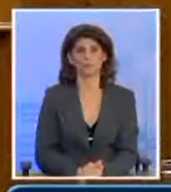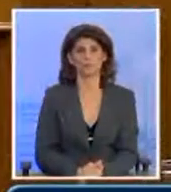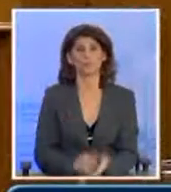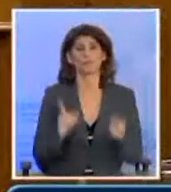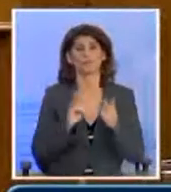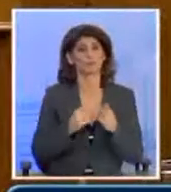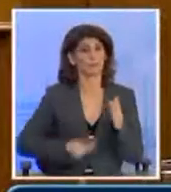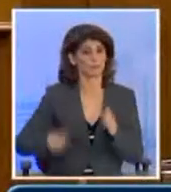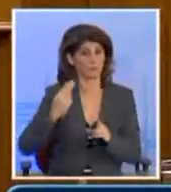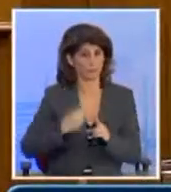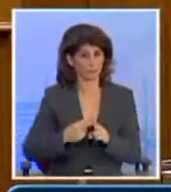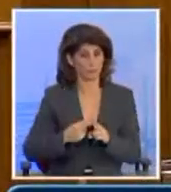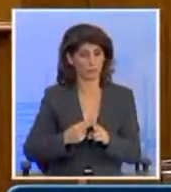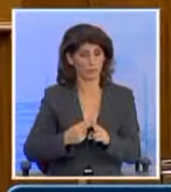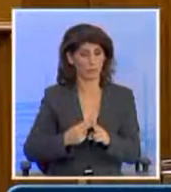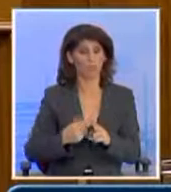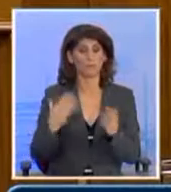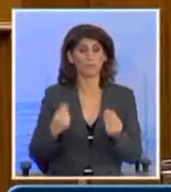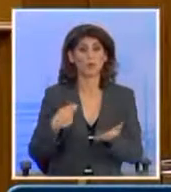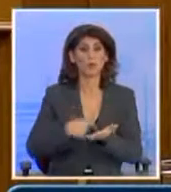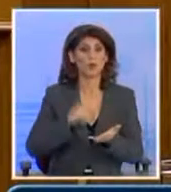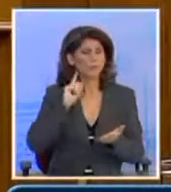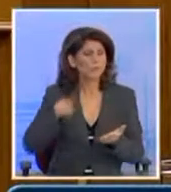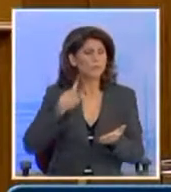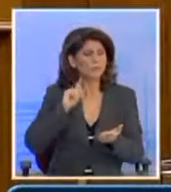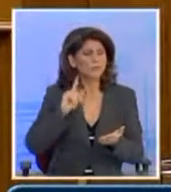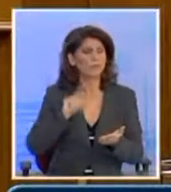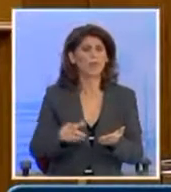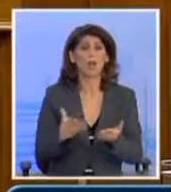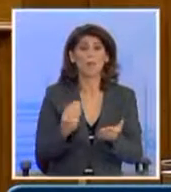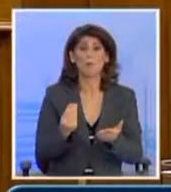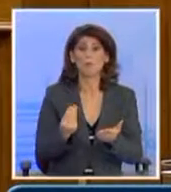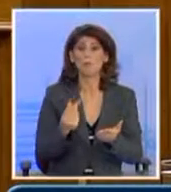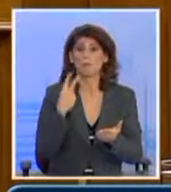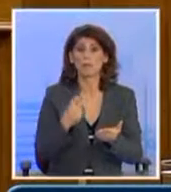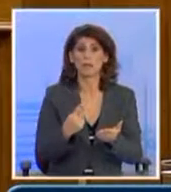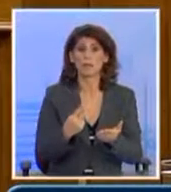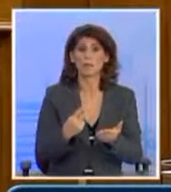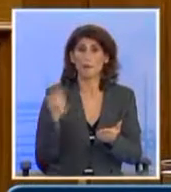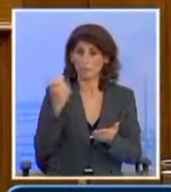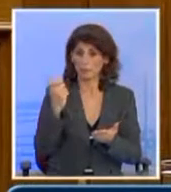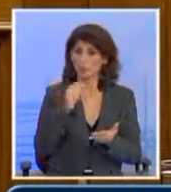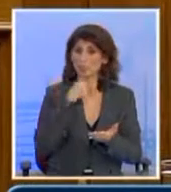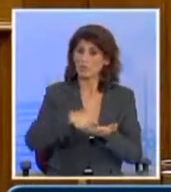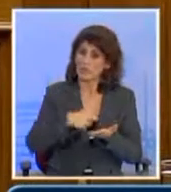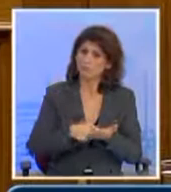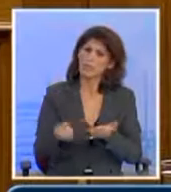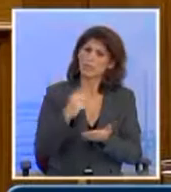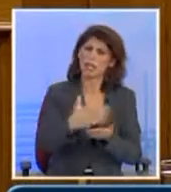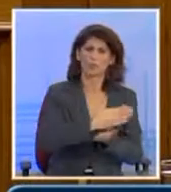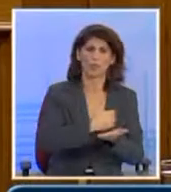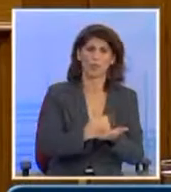Δεύτερο και κυριότερο, από την εκτεταμένη φοροδιαφυγή που κυρίως παρατηρείται σε εισοδήματα εκτός από μισθούς και συντάξεις.